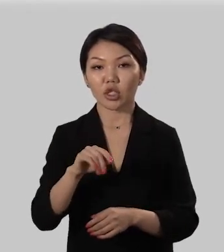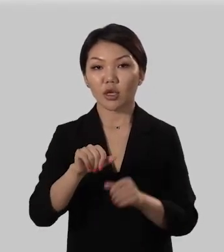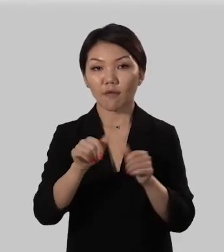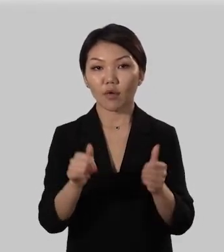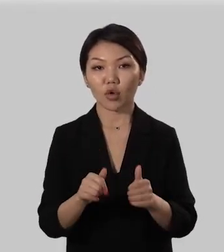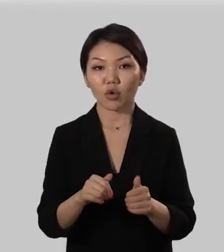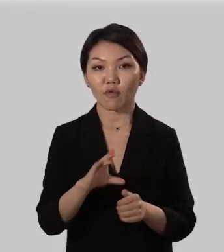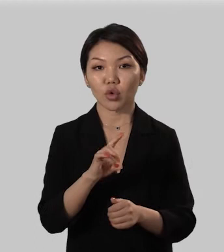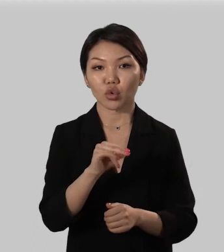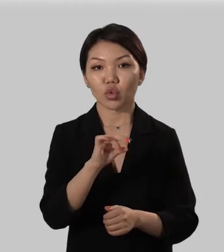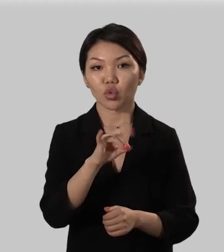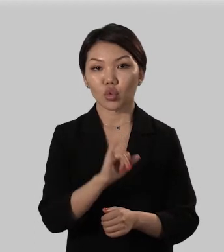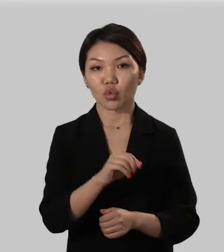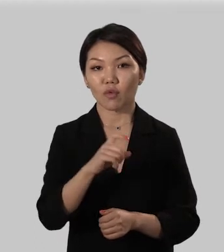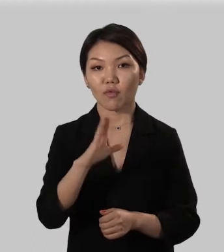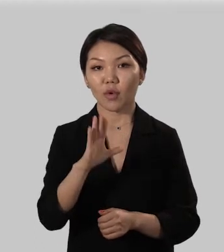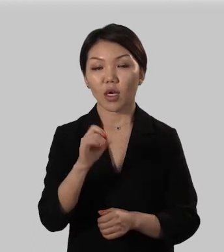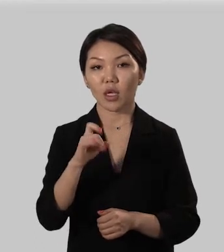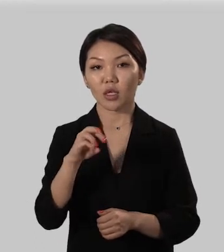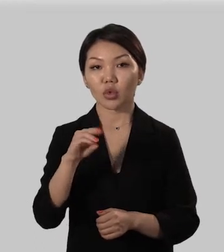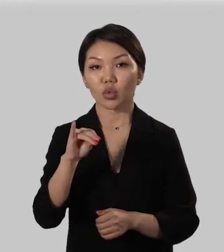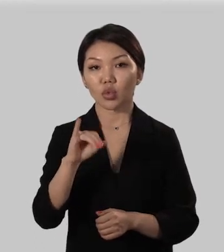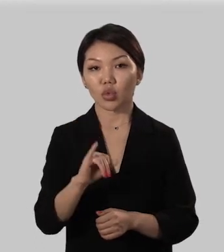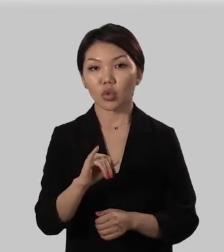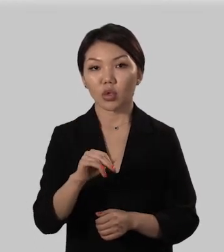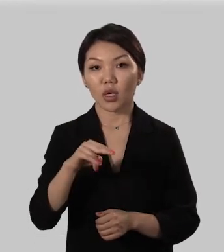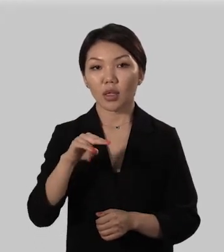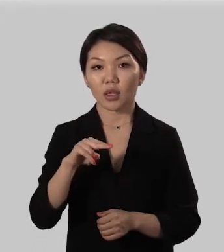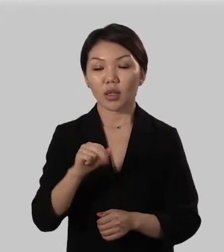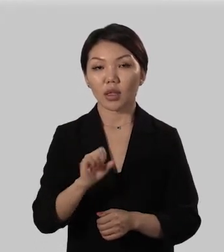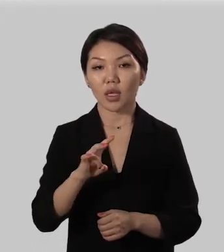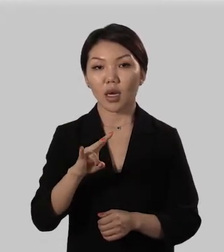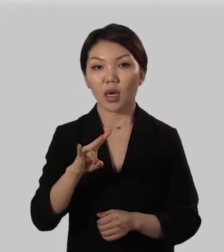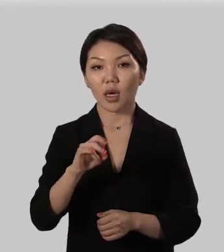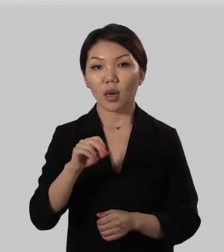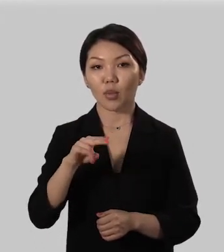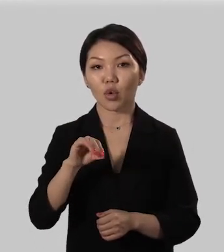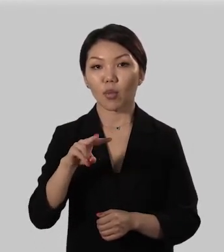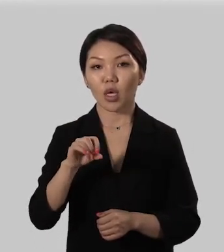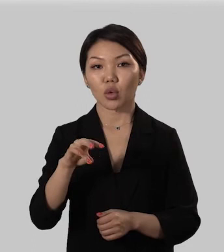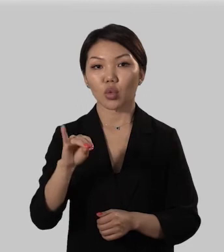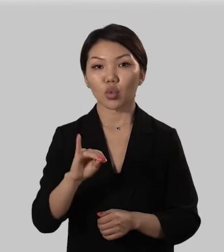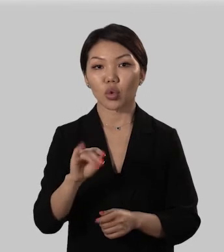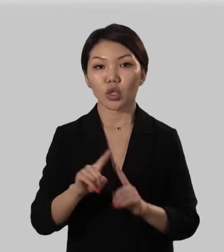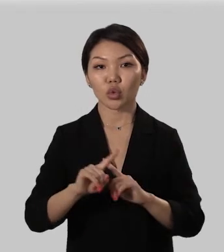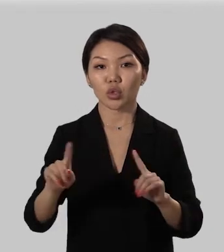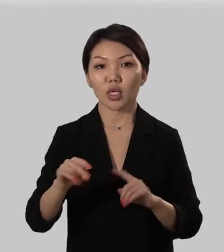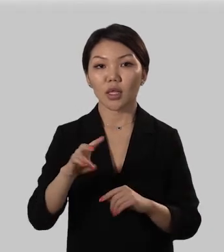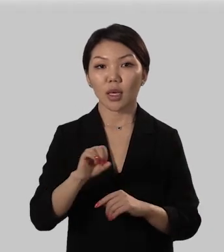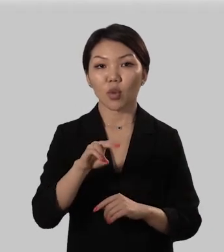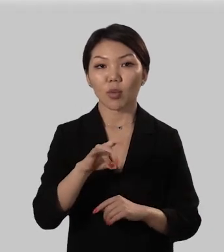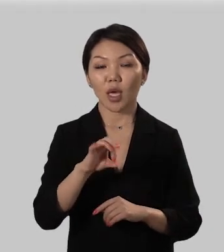в холостую напропалую исключение на боковую на мировую на попятную